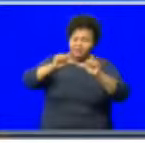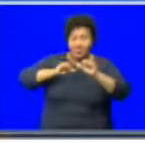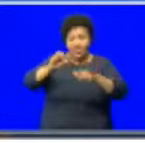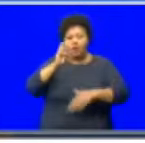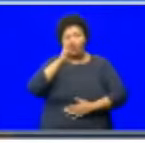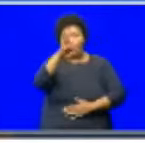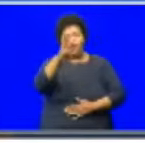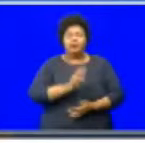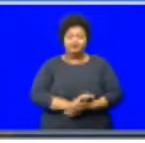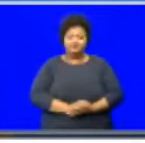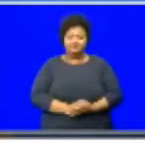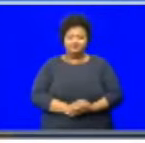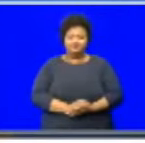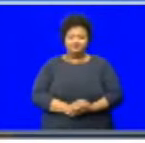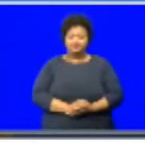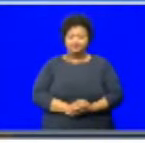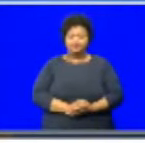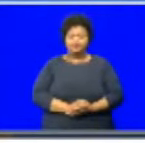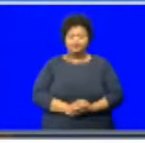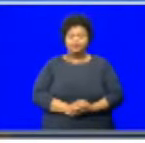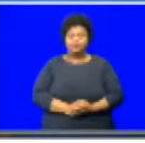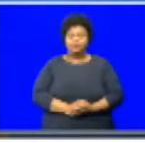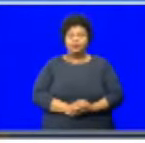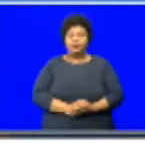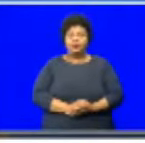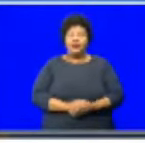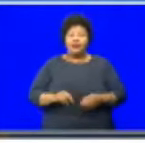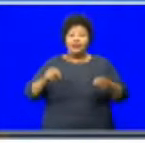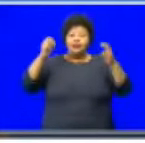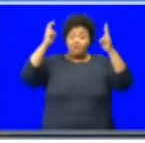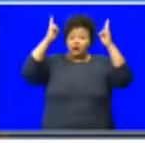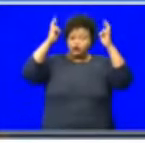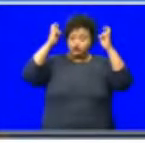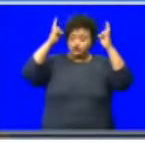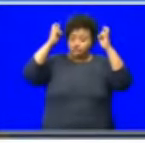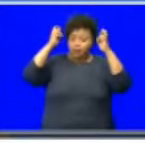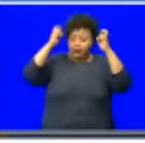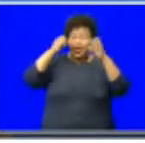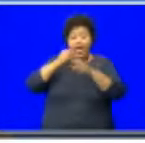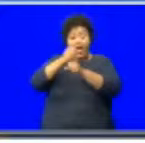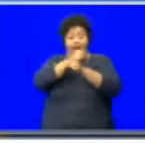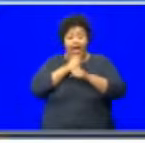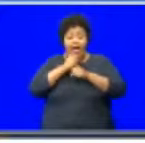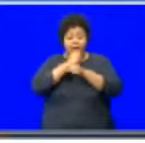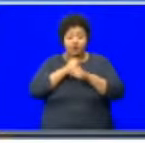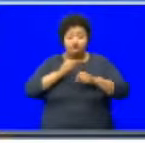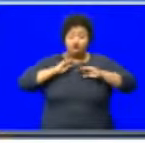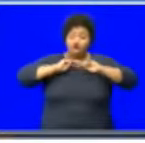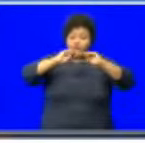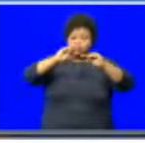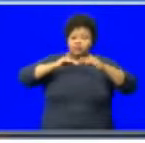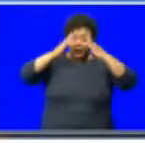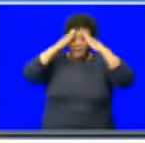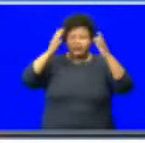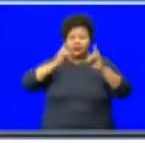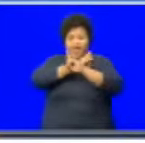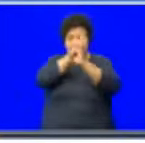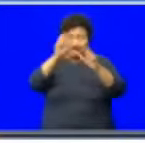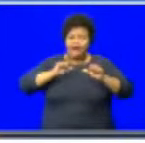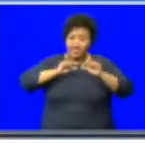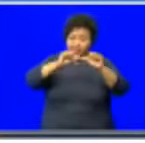ukuthi bagweme le tindlo letiphatamisa ingqondo sitawafaka nemagama ekudama ukuthi tingqondo tebantu